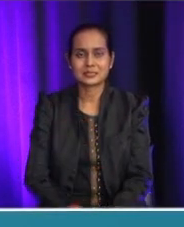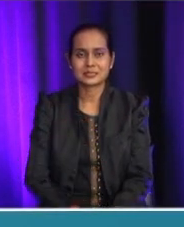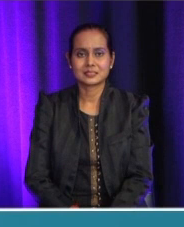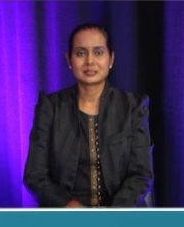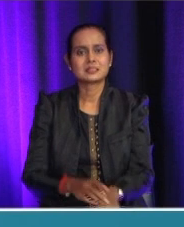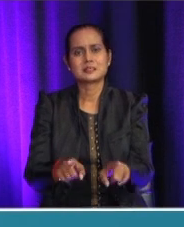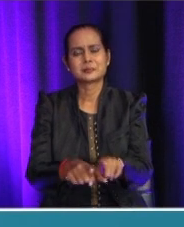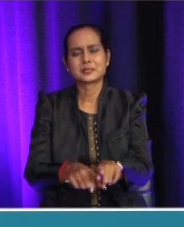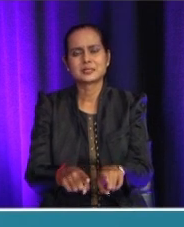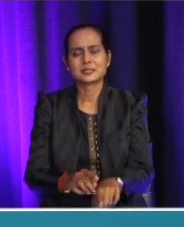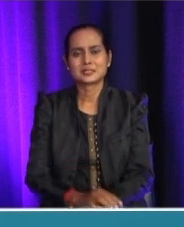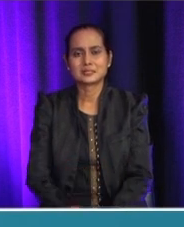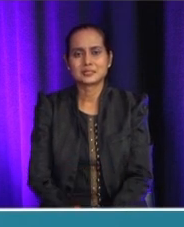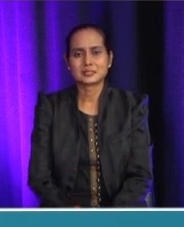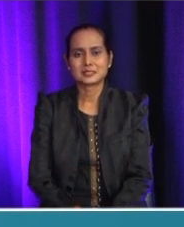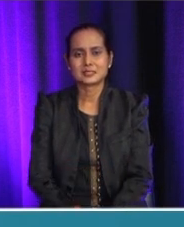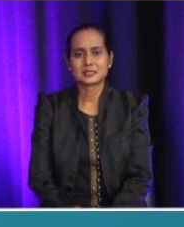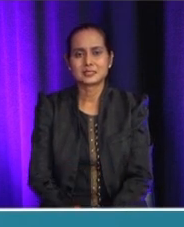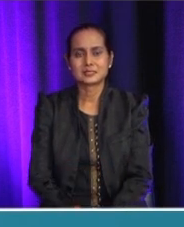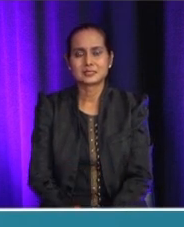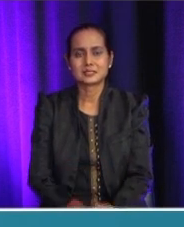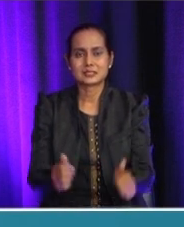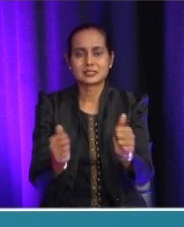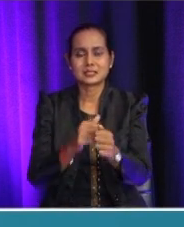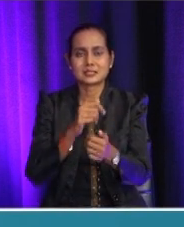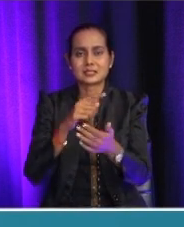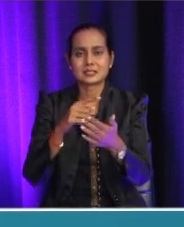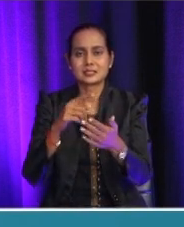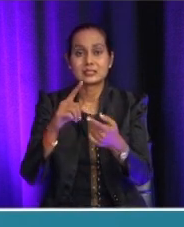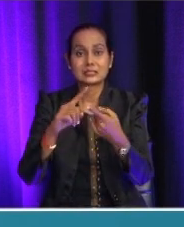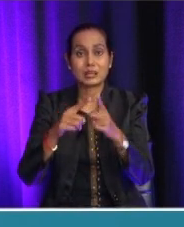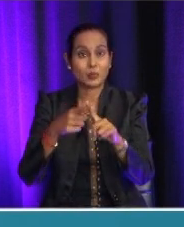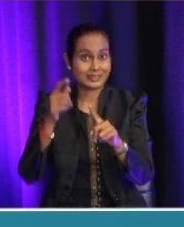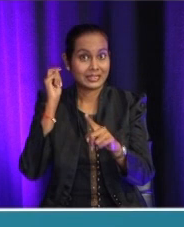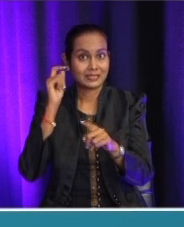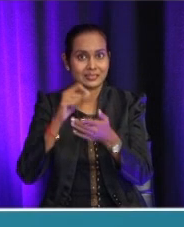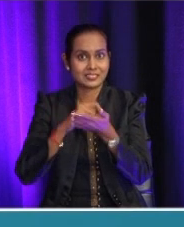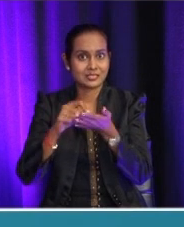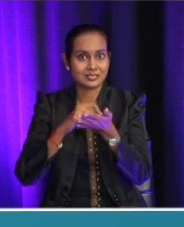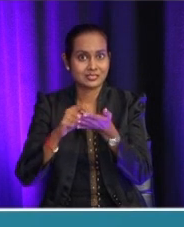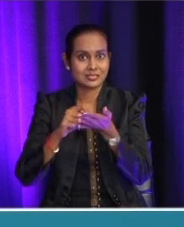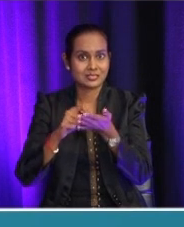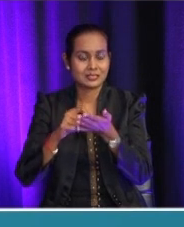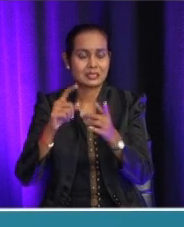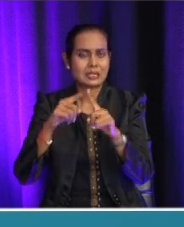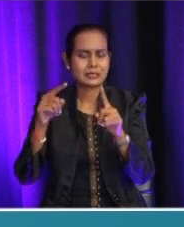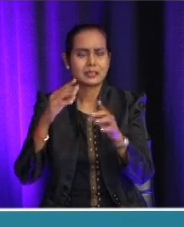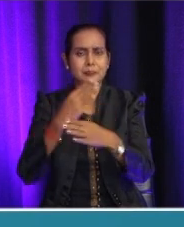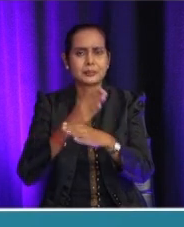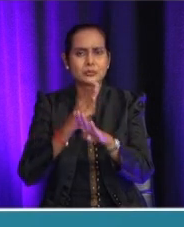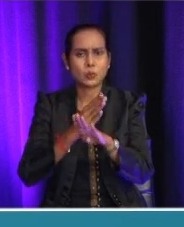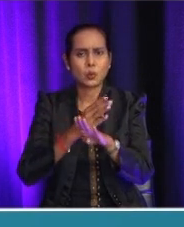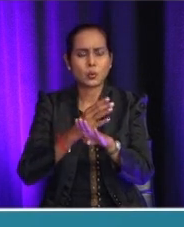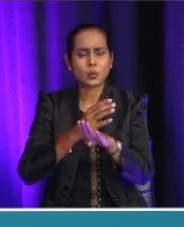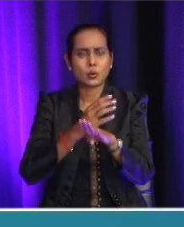Samalah sebenarnya dengan apa yang ditulis oleh Nadira tadi. Nadira dia tulis dalam bentuk poin ataupun dalam bentuk ni